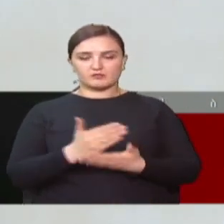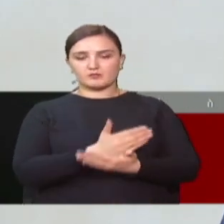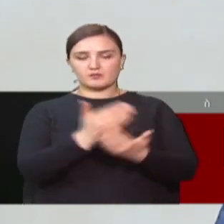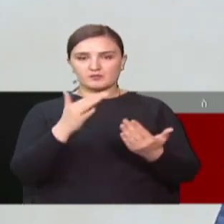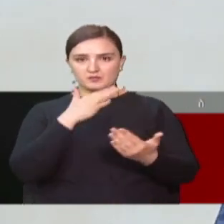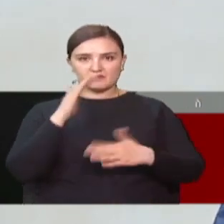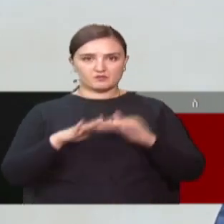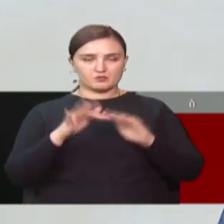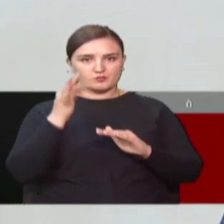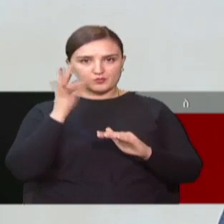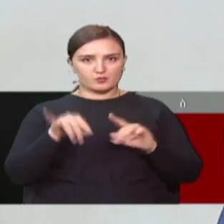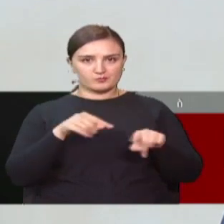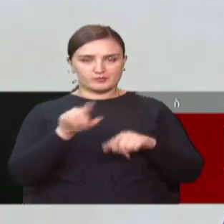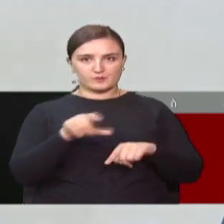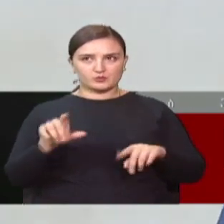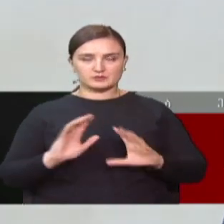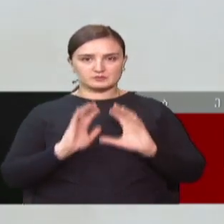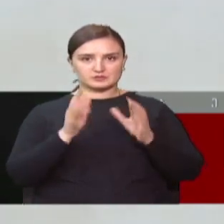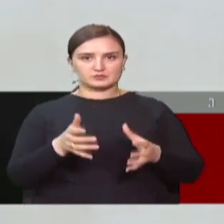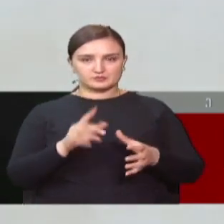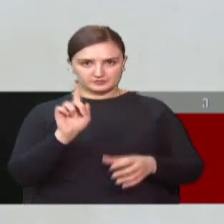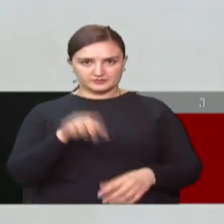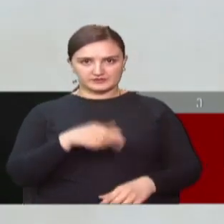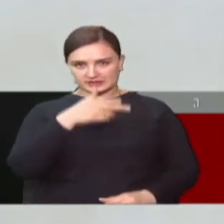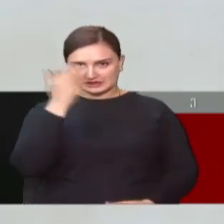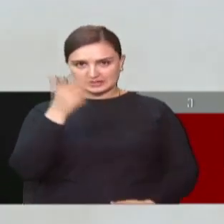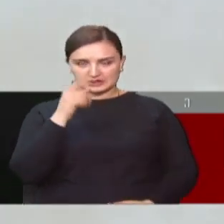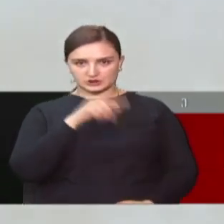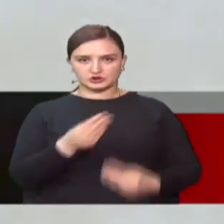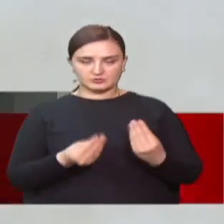profesionali fekhburteli, romlebits mtel msoplioshi da matshoris Italiashi tamashoben.